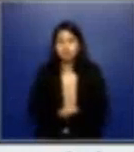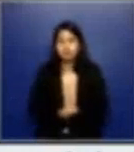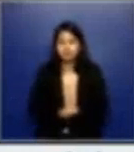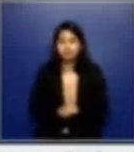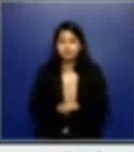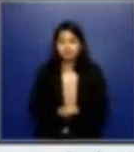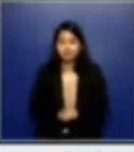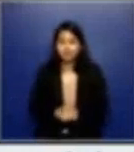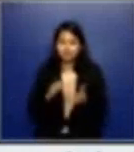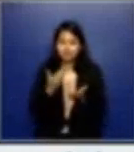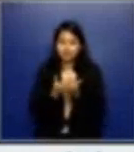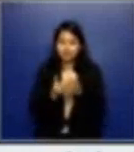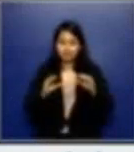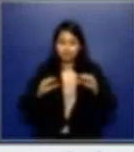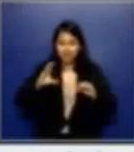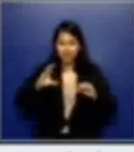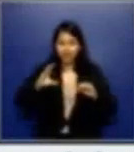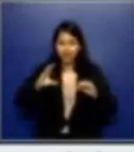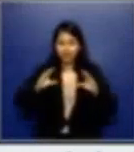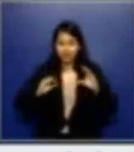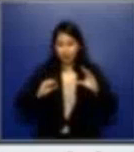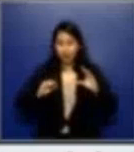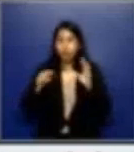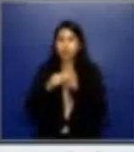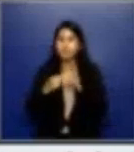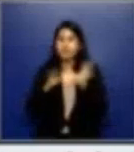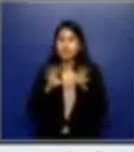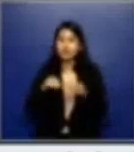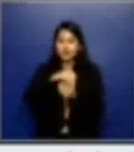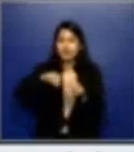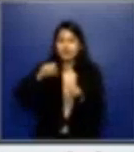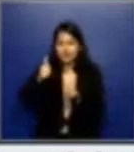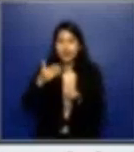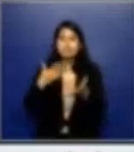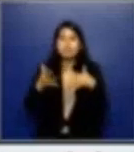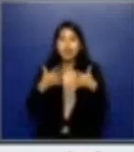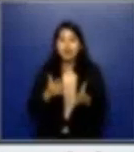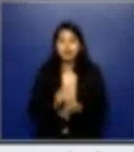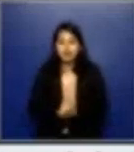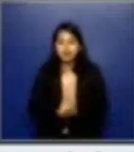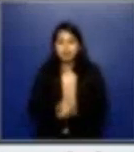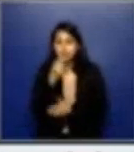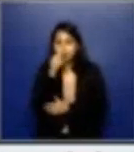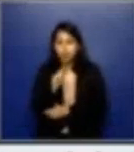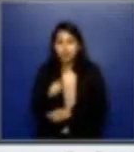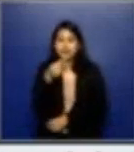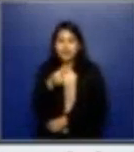คนใช้น้อยคนใช้มากถ้าเกิดผลทางเศรษฐกิจดีไม่เป็นไรดูตรงไหนครับดู